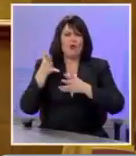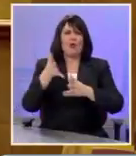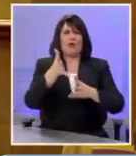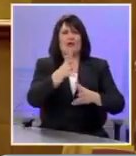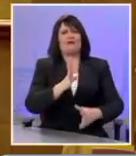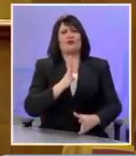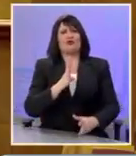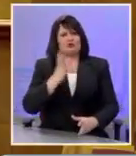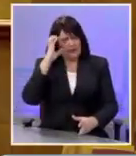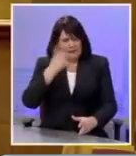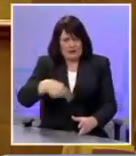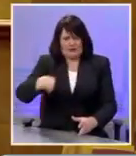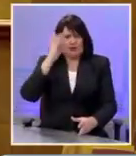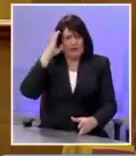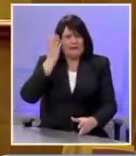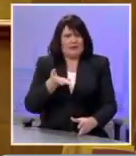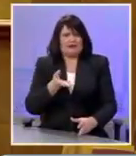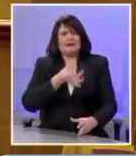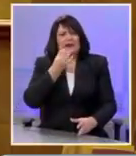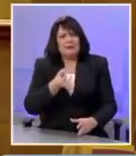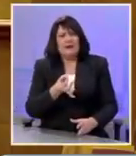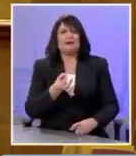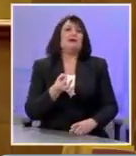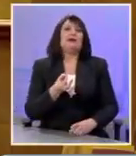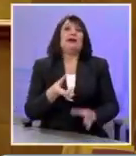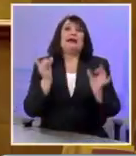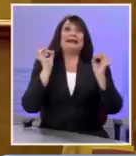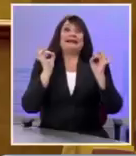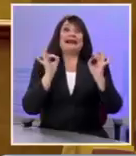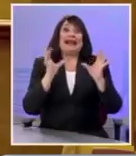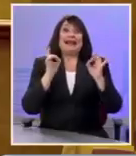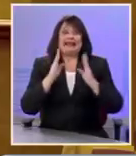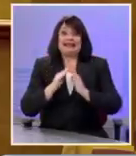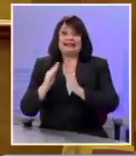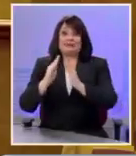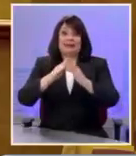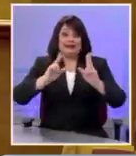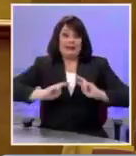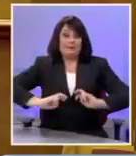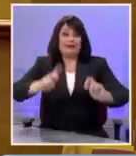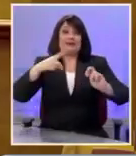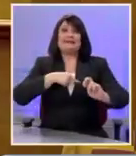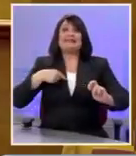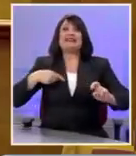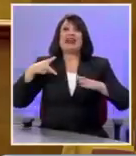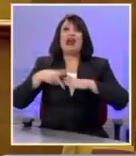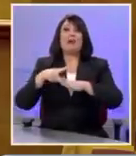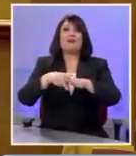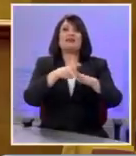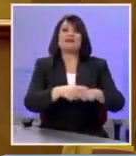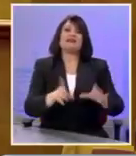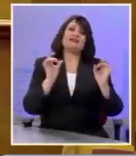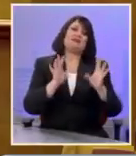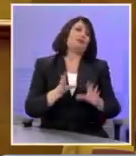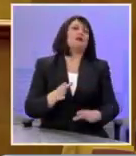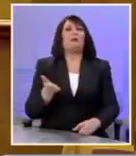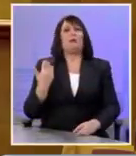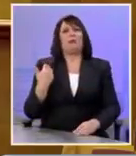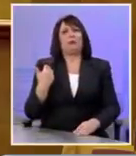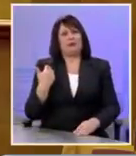κόσμο, το θυμάστε όλοι, λέγοντας «κανένα σπίτι στα χέρια τραπεζίτη». Μόλις